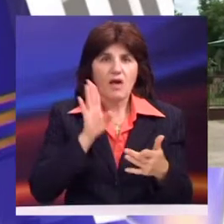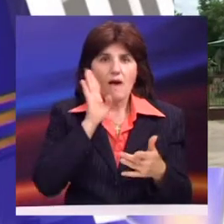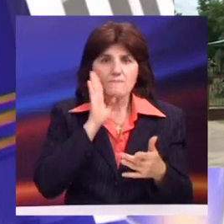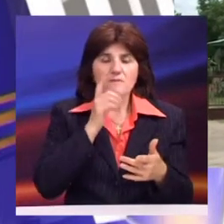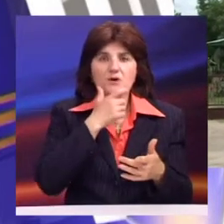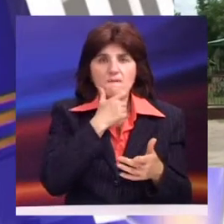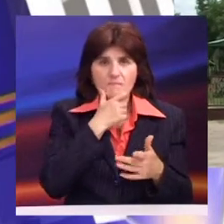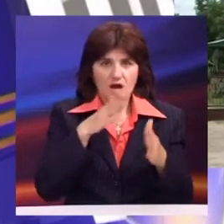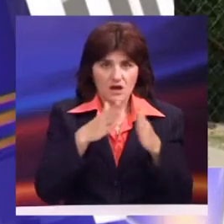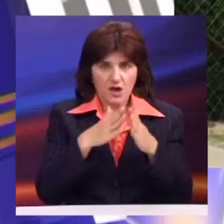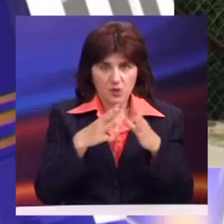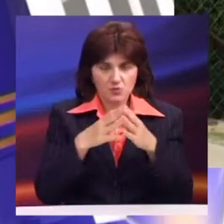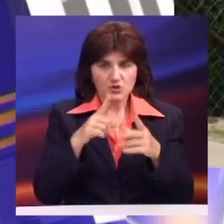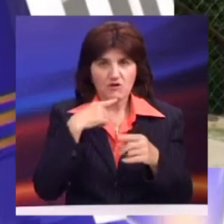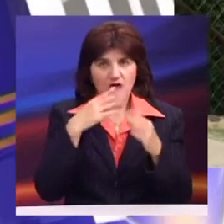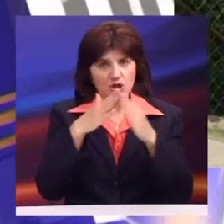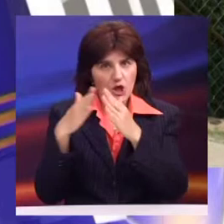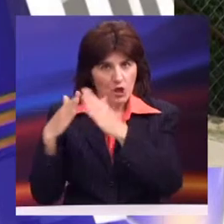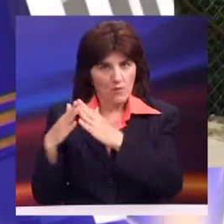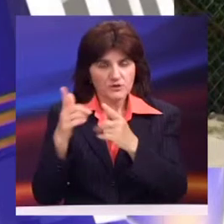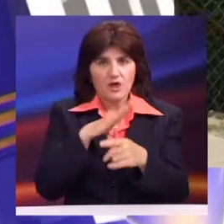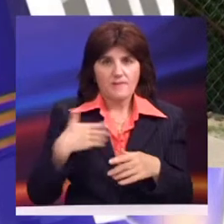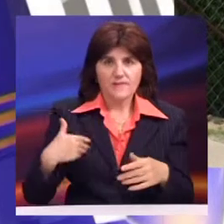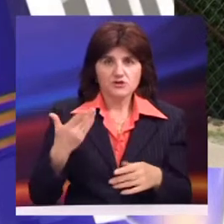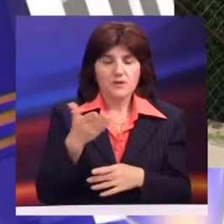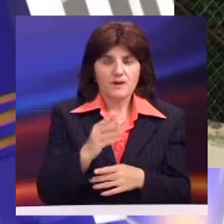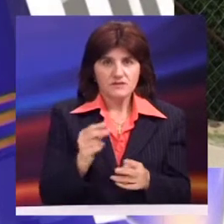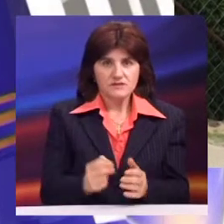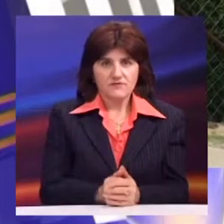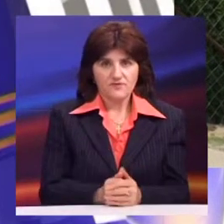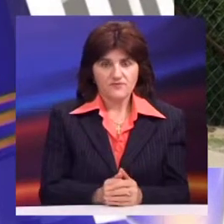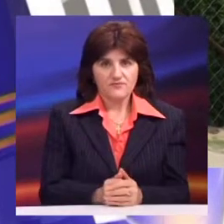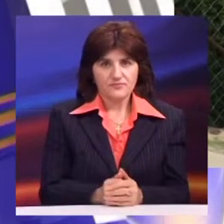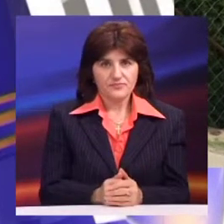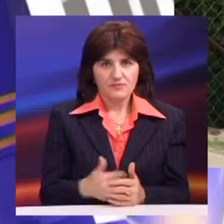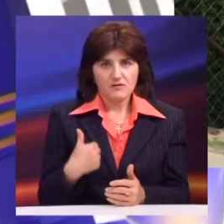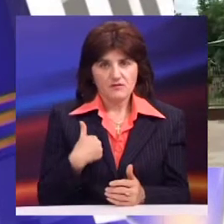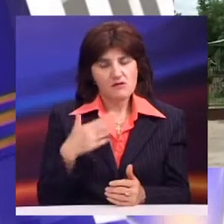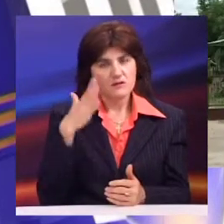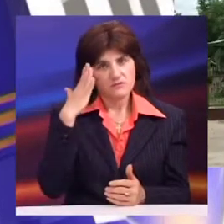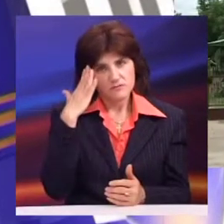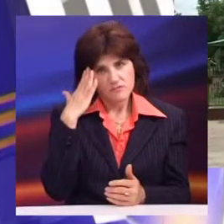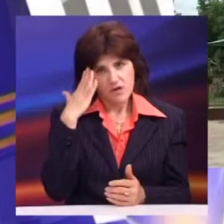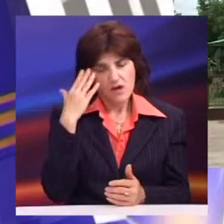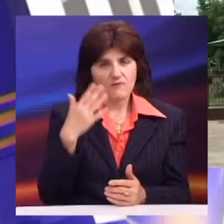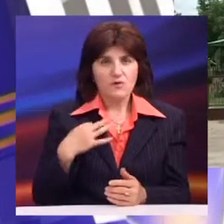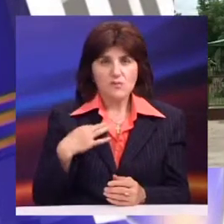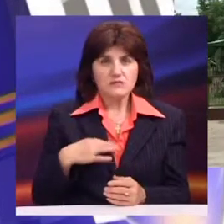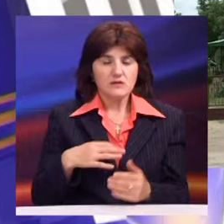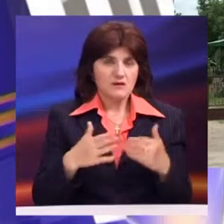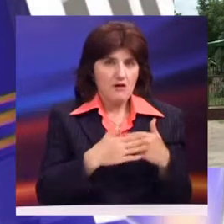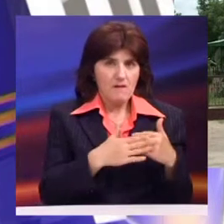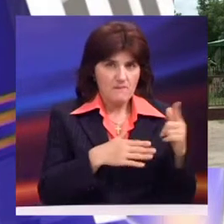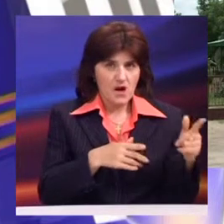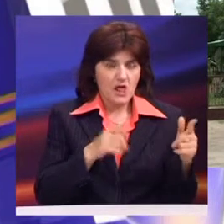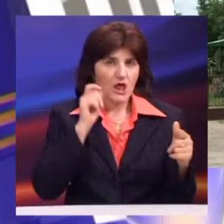živjela njena majka i baka, rekao je prvi komšija koji nije želao da se predstavi. Ja sam spavao, neko sin